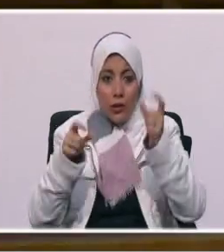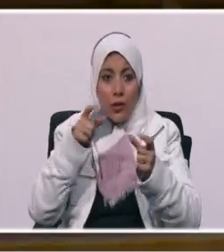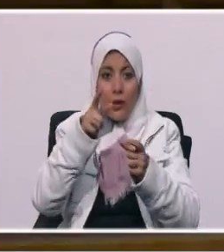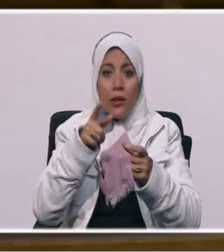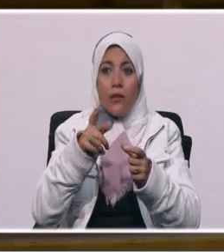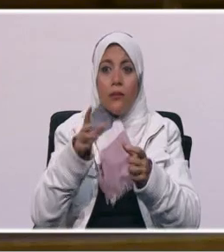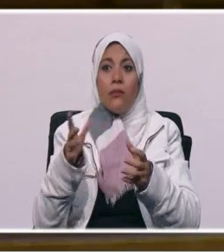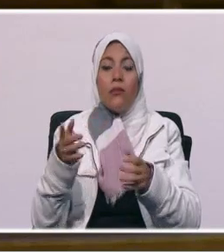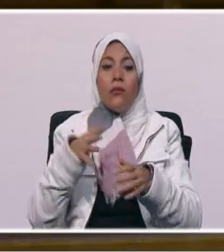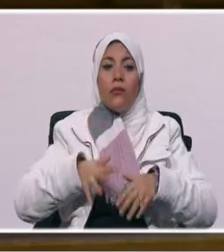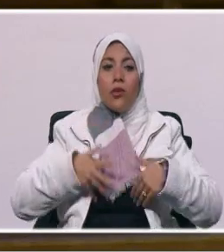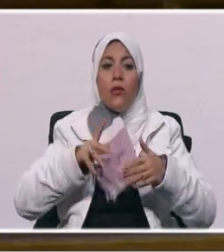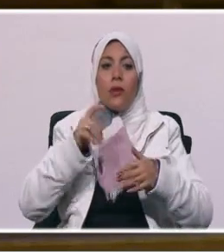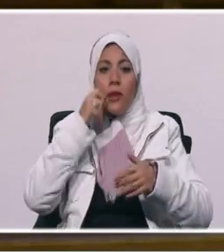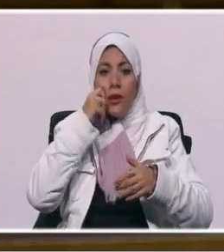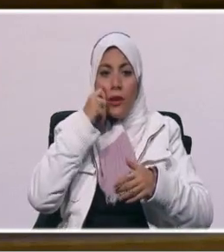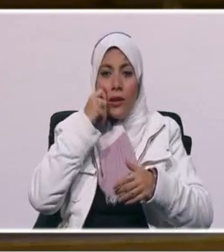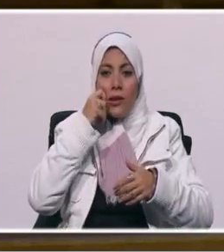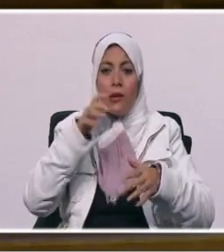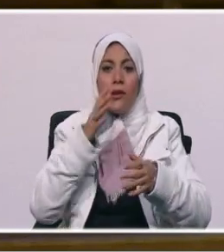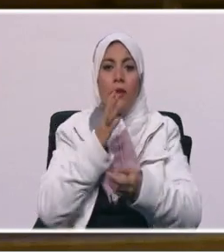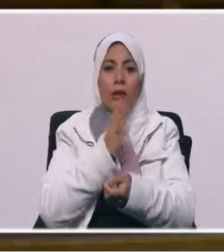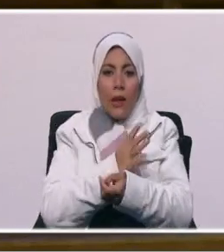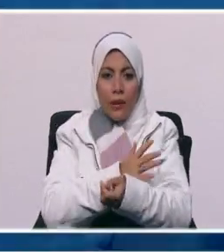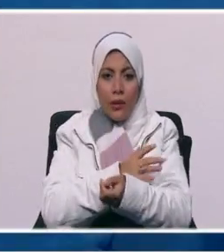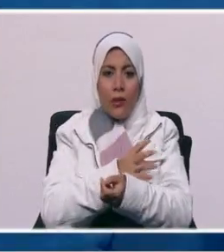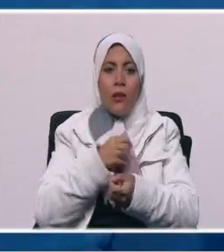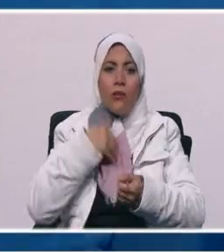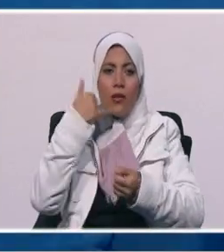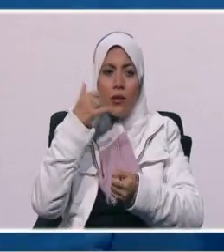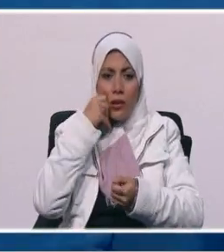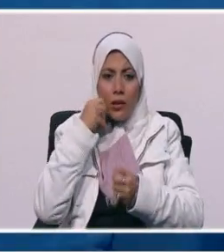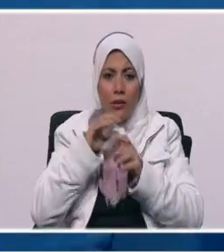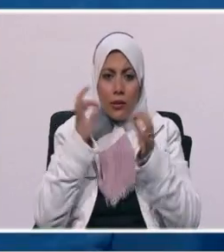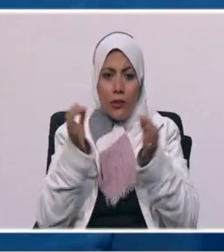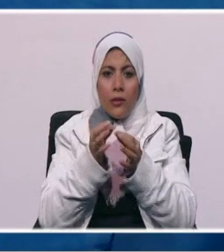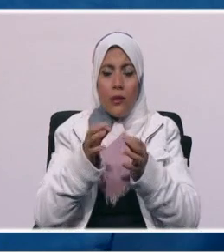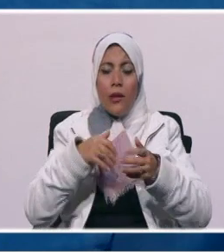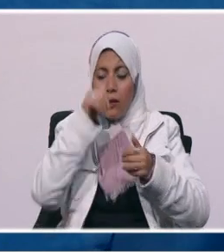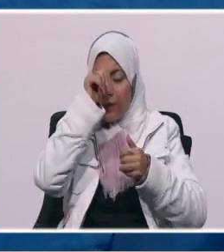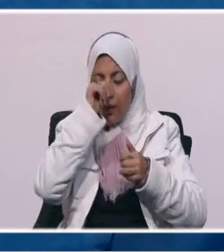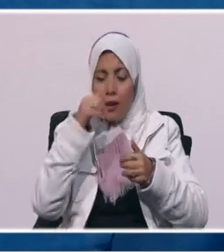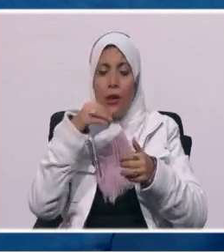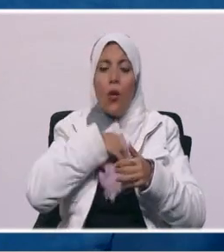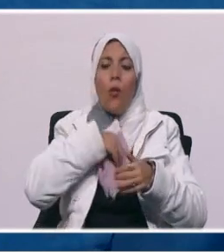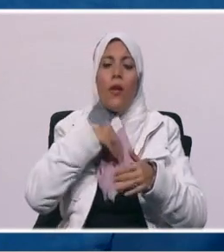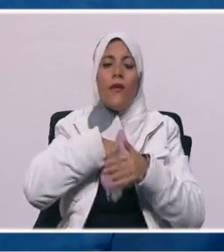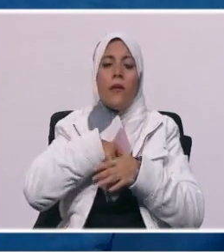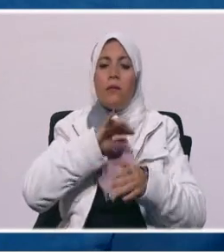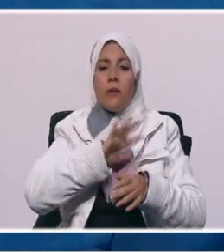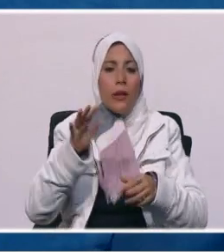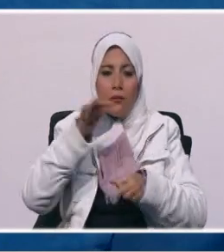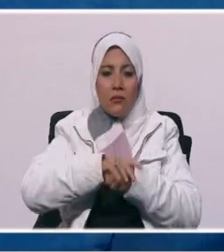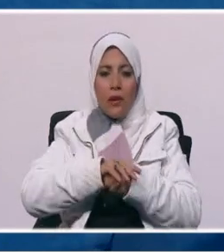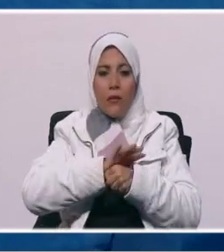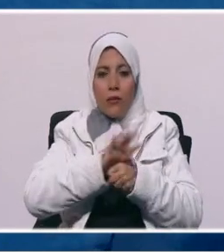الناس أي حاجة خاصة بآلامك. آه لا، واضح طبع. إن أحزانك لنفسك، آلامك لنفسك طبع. مش لغيرك، مظبوط؟